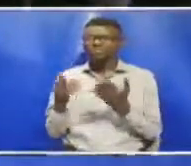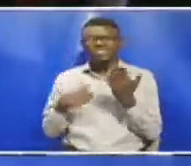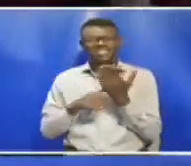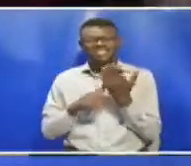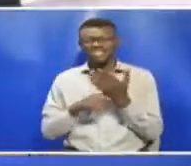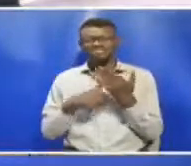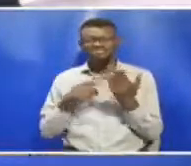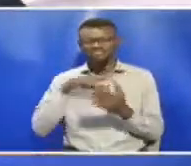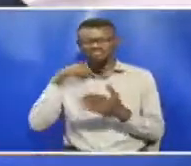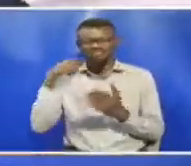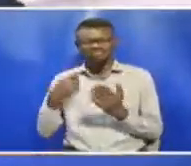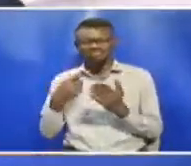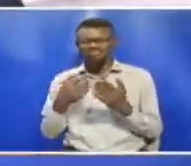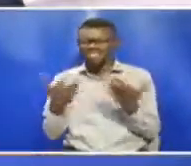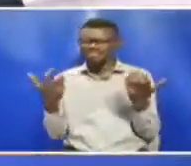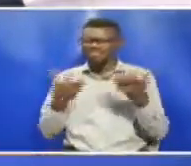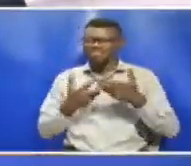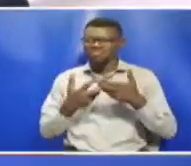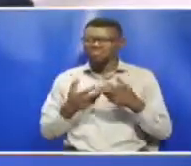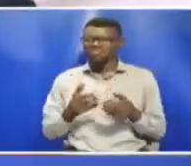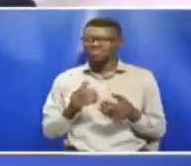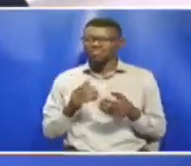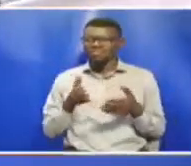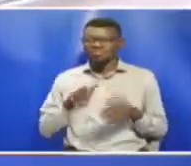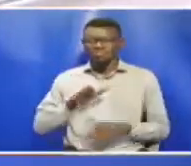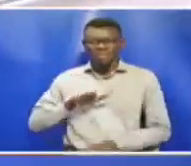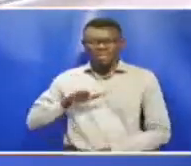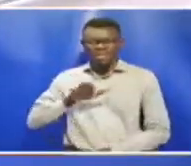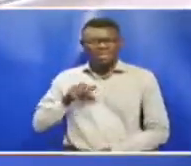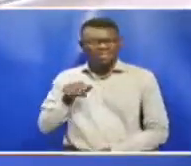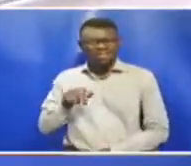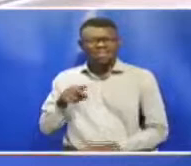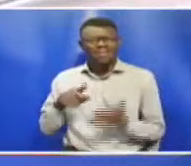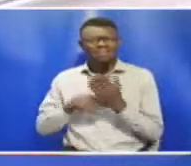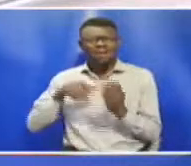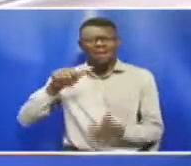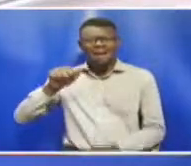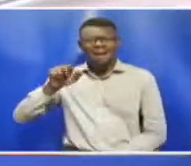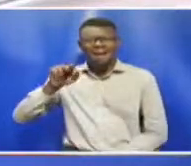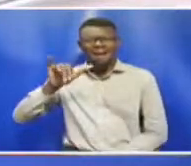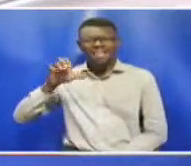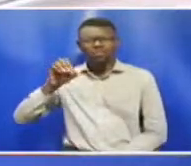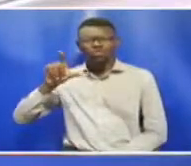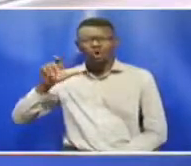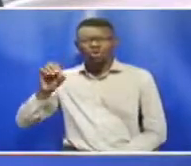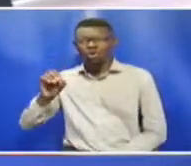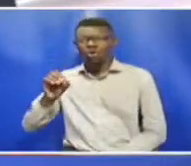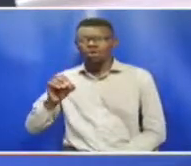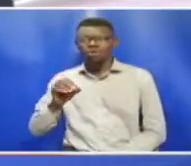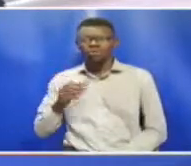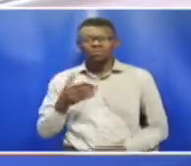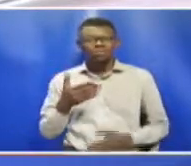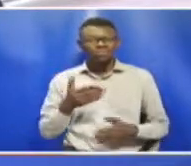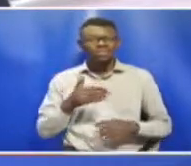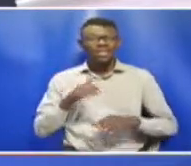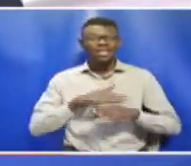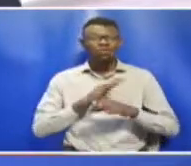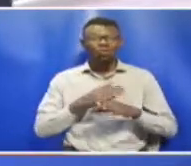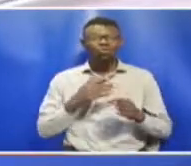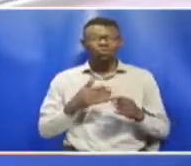Anyolo na Nyoro. Umekuja hapa unaitwa Anyolo. Mkikuyu atakuwa